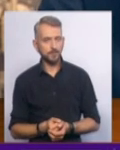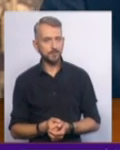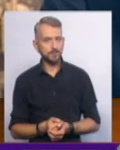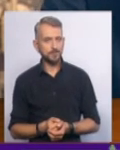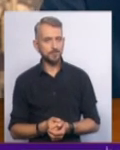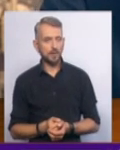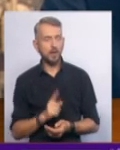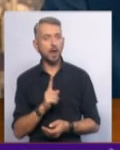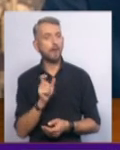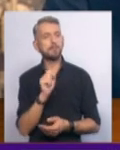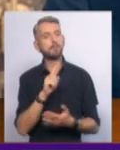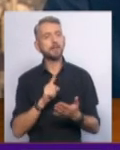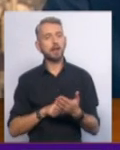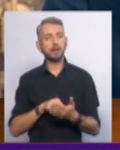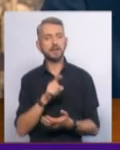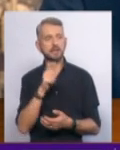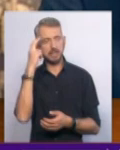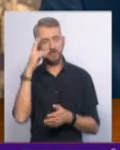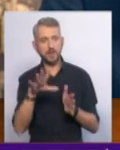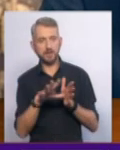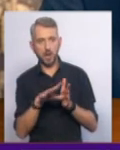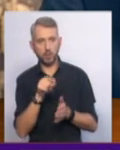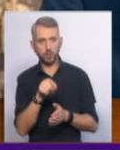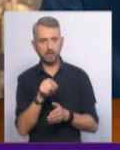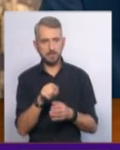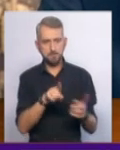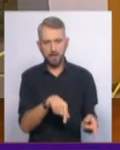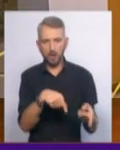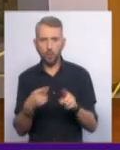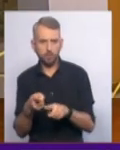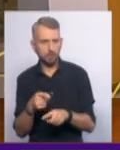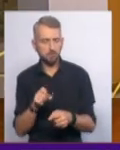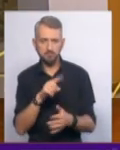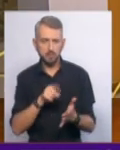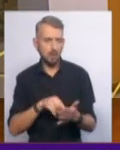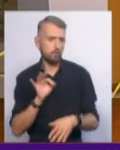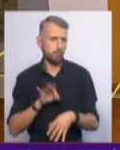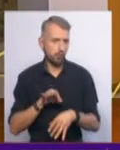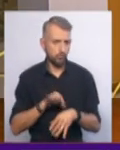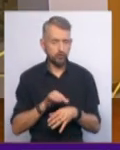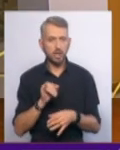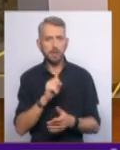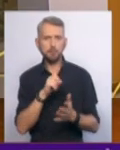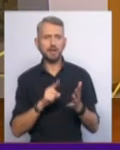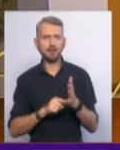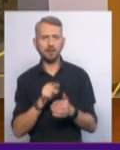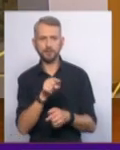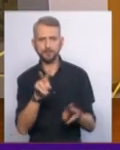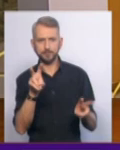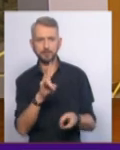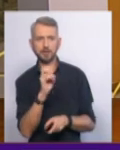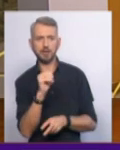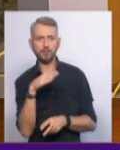А питання з «Київенерго» і цим переходом, воно болюче для нас, і питання з «Нафтогазом», воно не